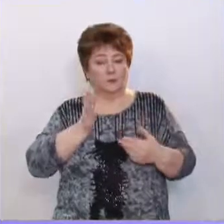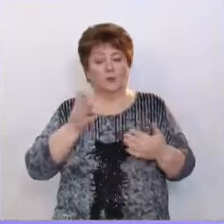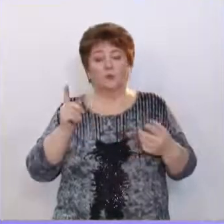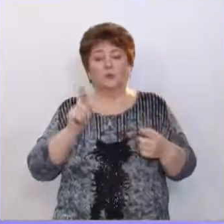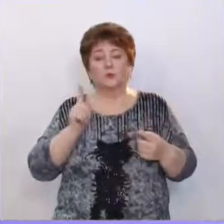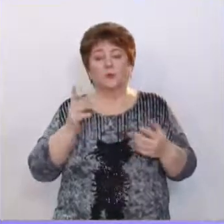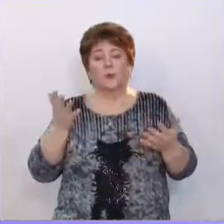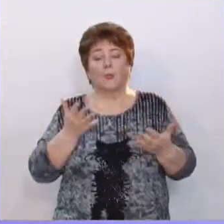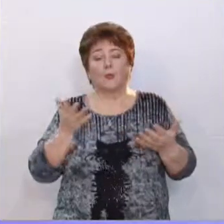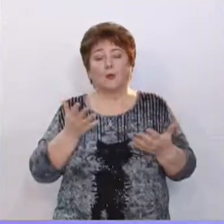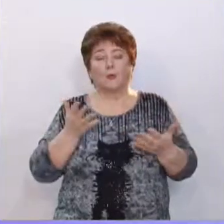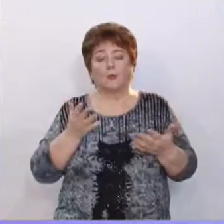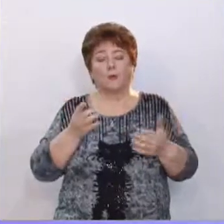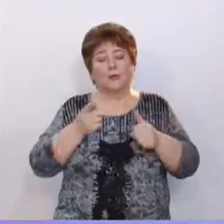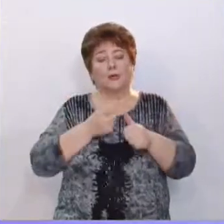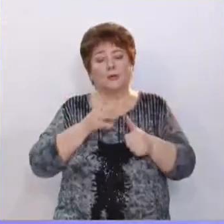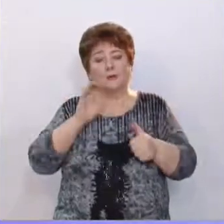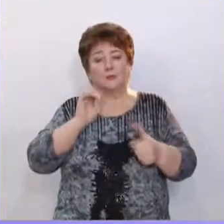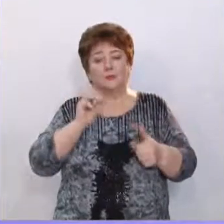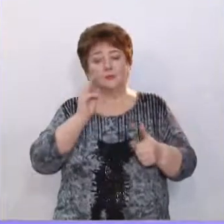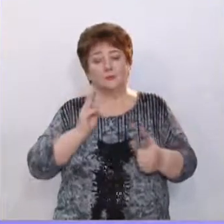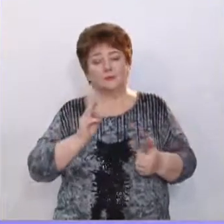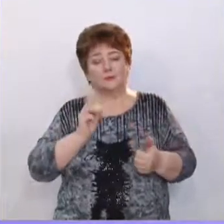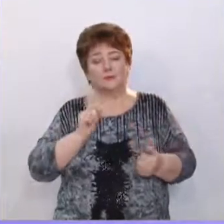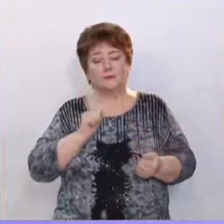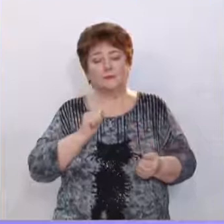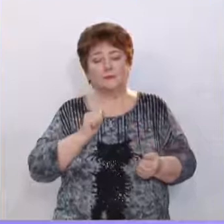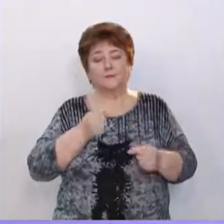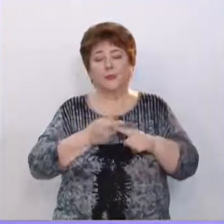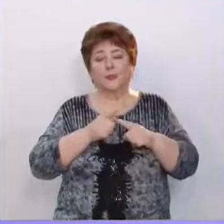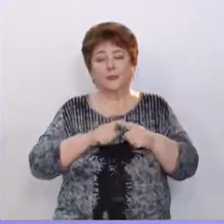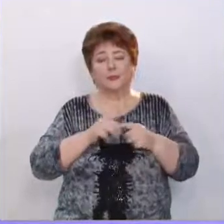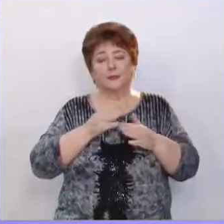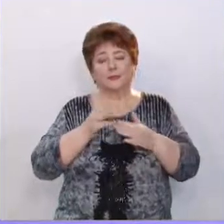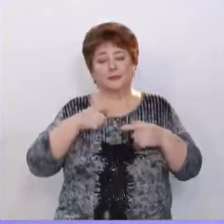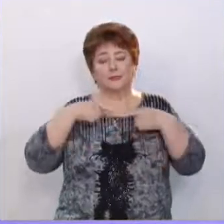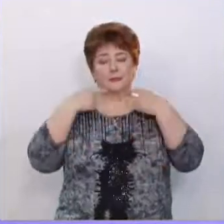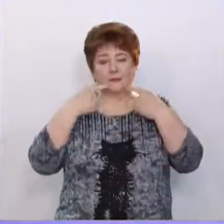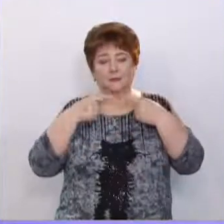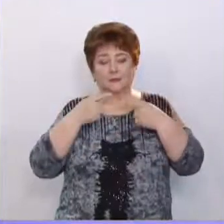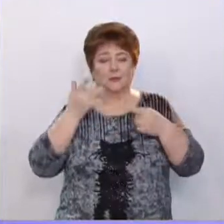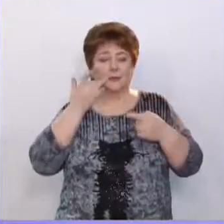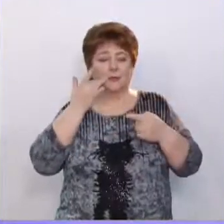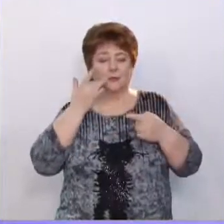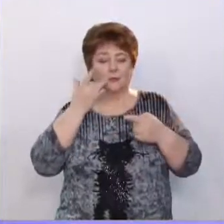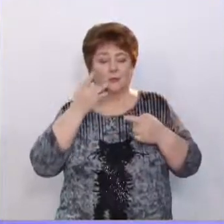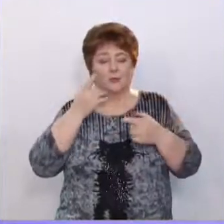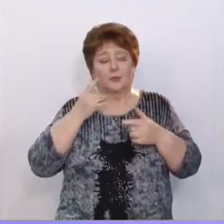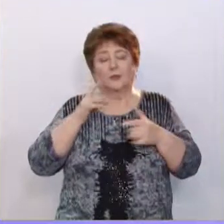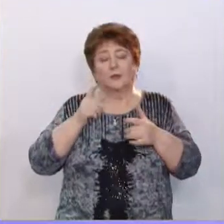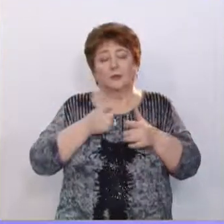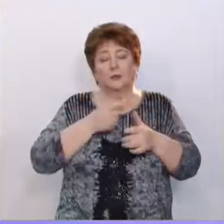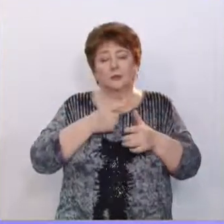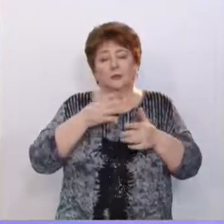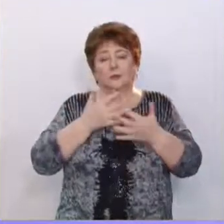Что такое имя существительное? Это часть речи, которая